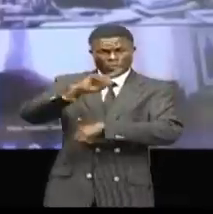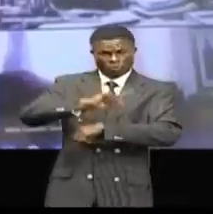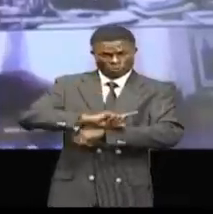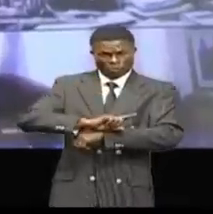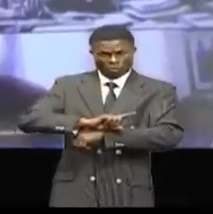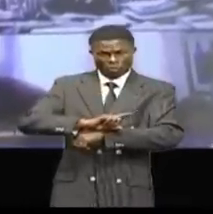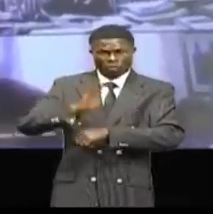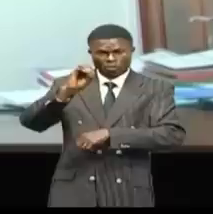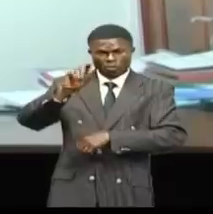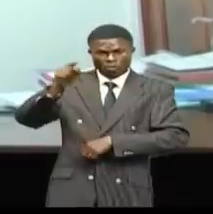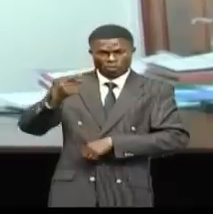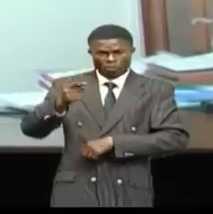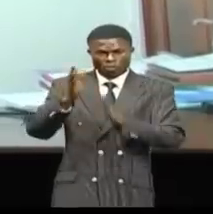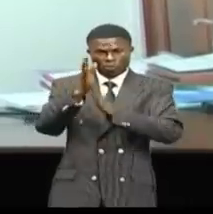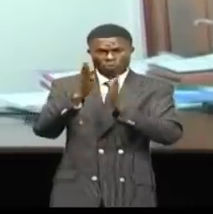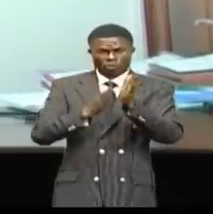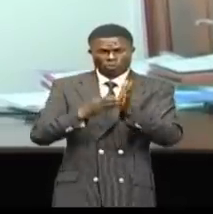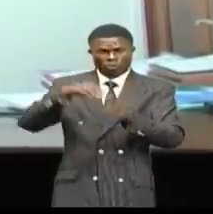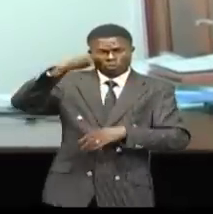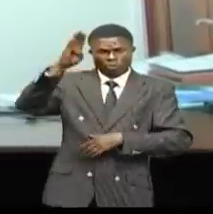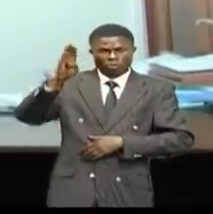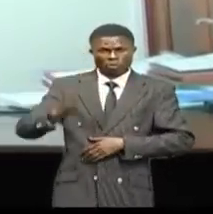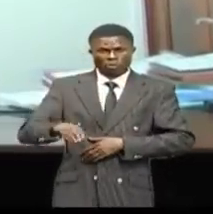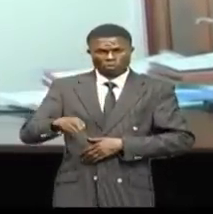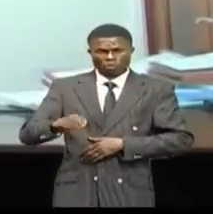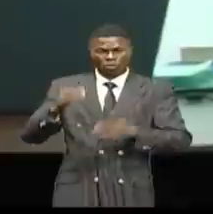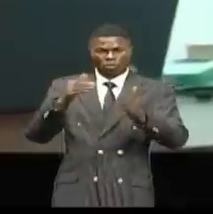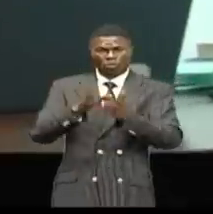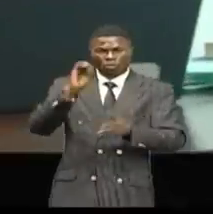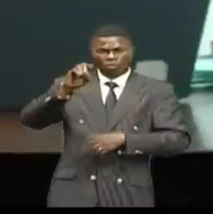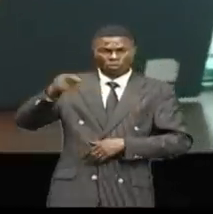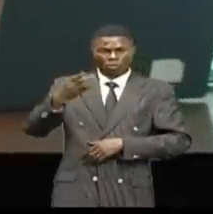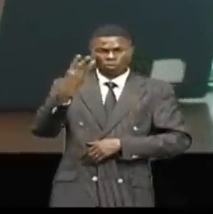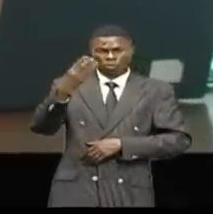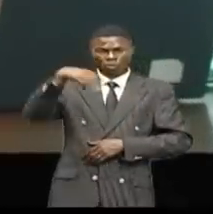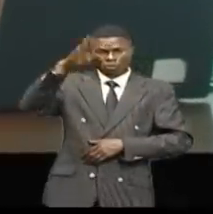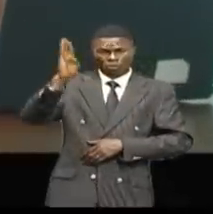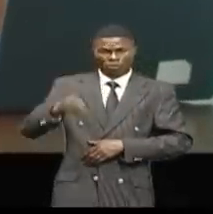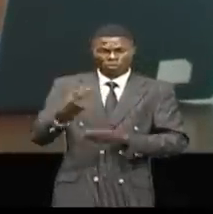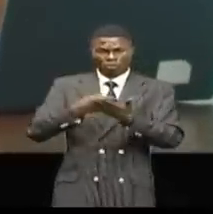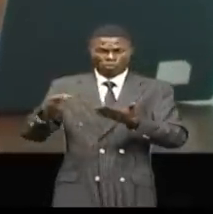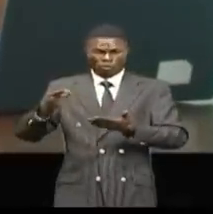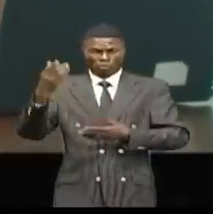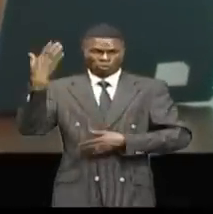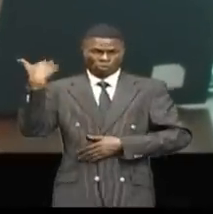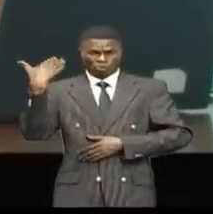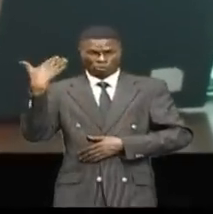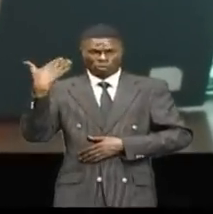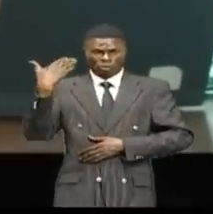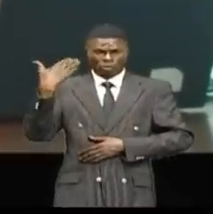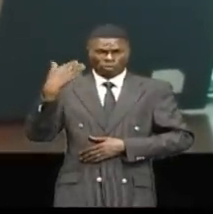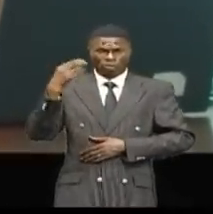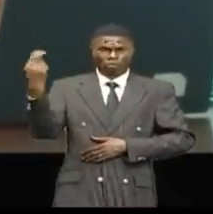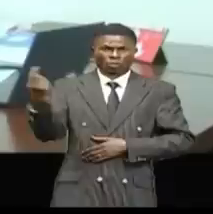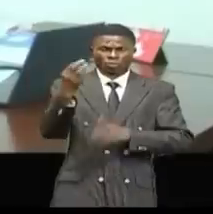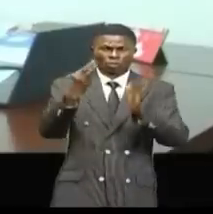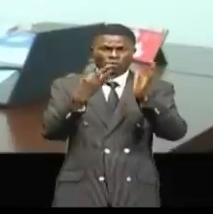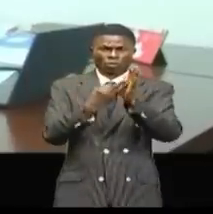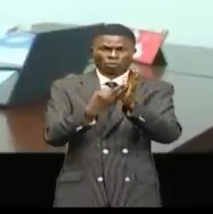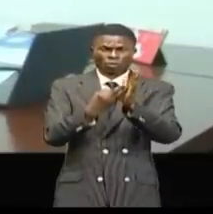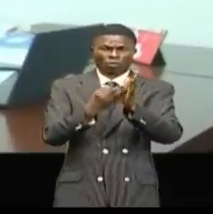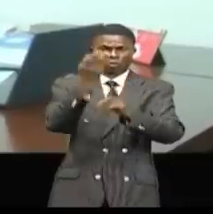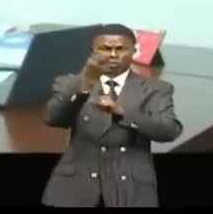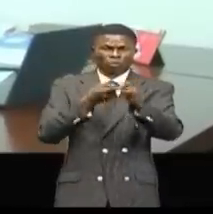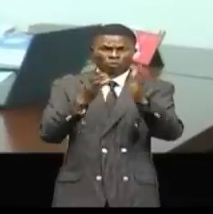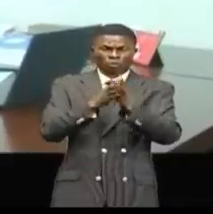de 0,19% contre 0,3% une semaine plus tôt. Au 28 octobre